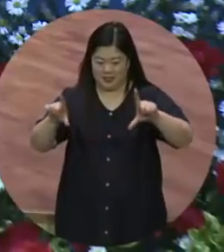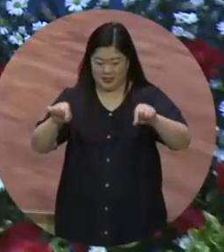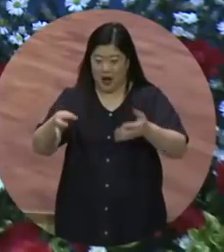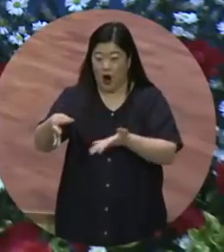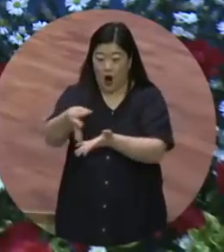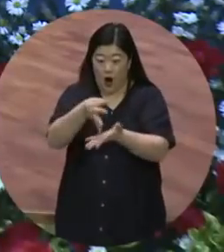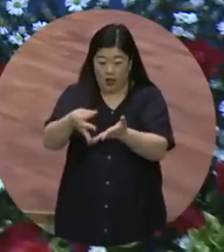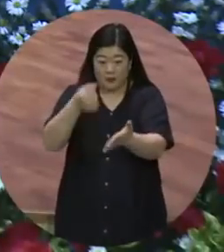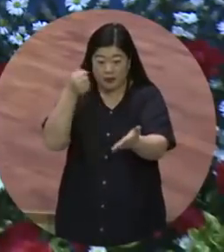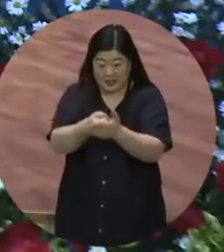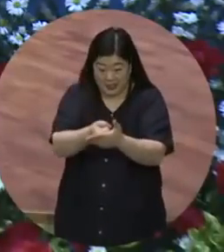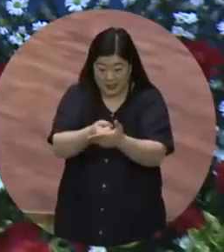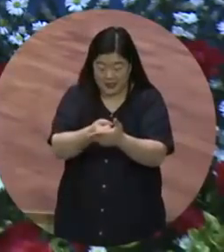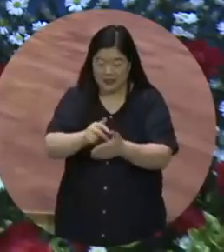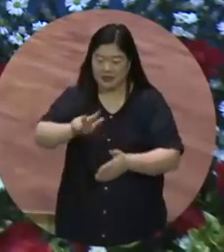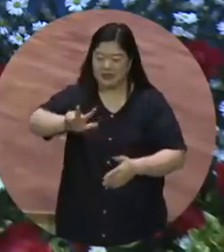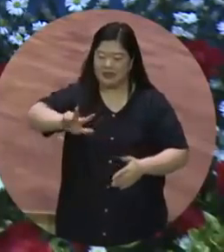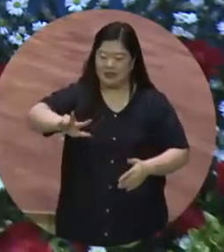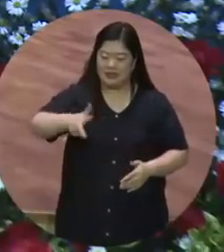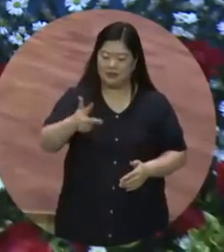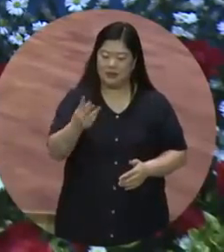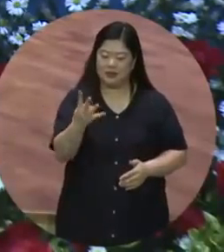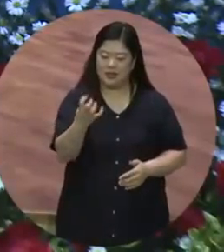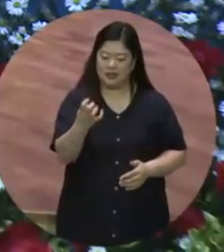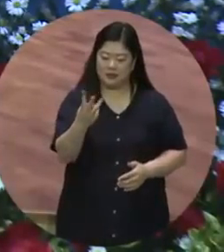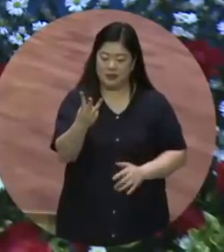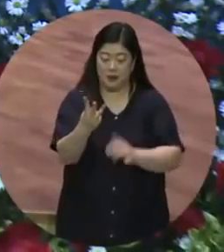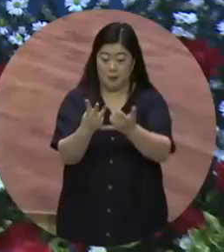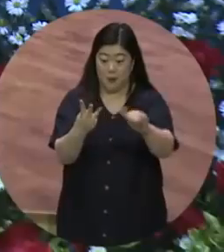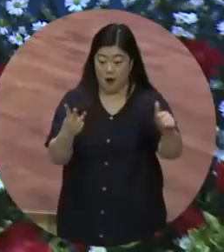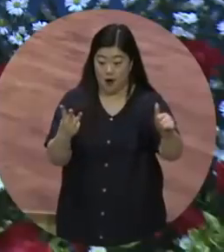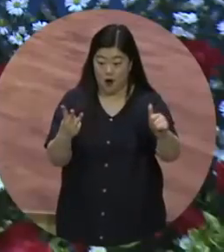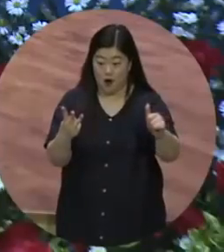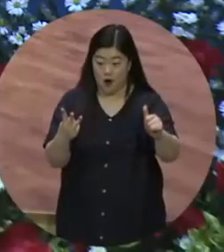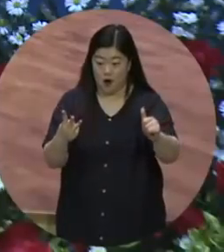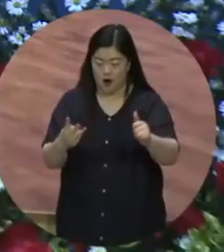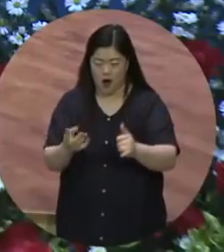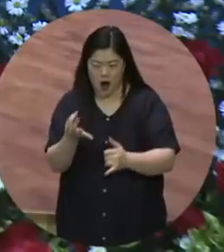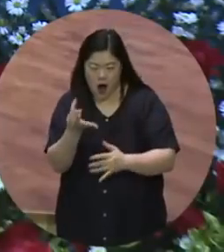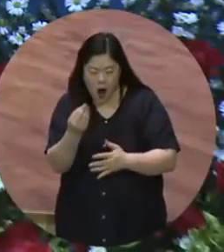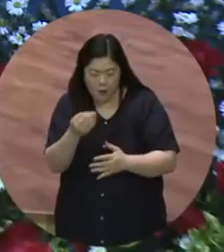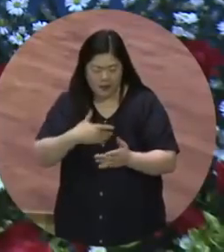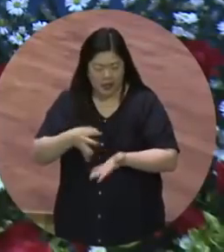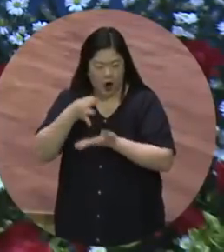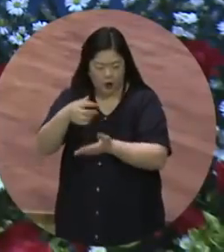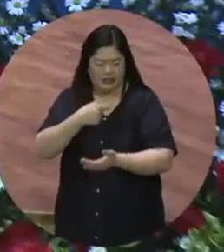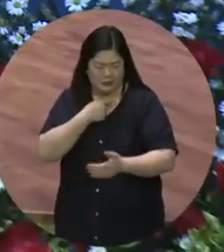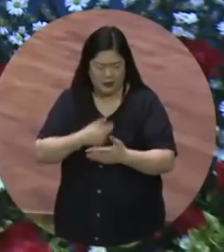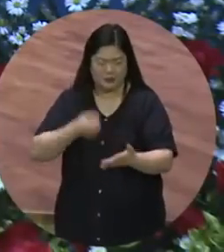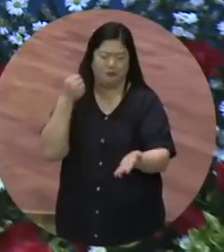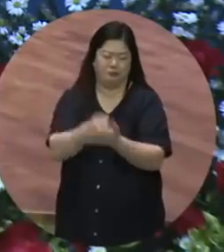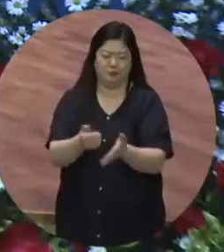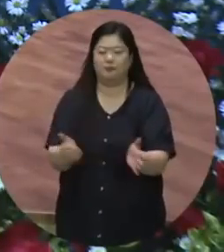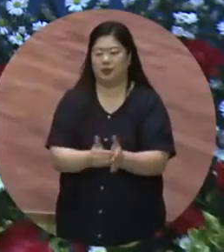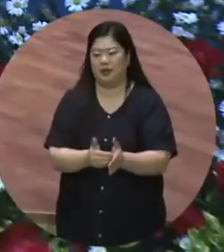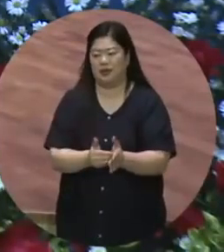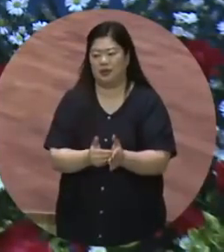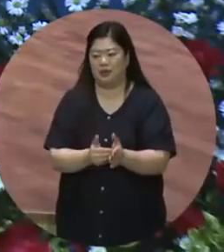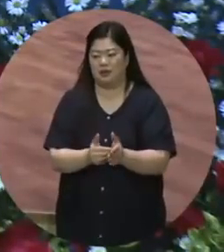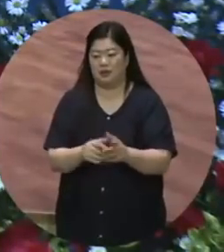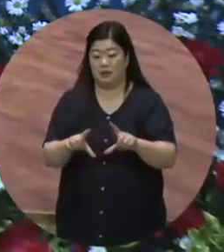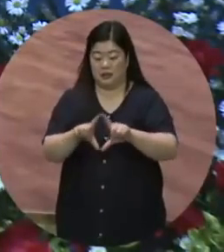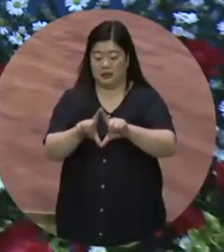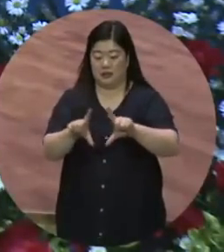733명에서 86억 2,550만 원이 작정이 됐어요. 86억. 실제로는 우리 장로님들이 기도하고 있는